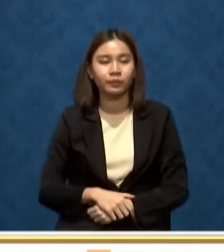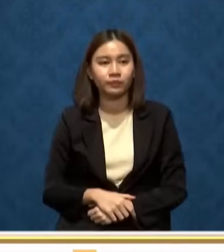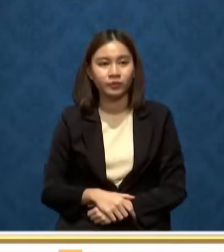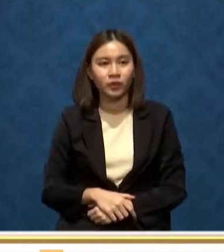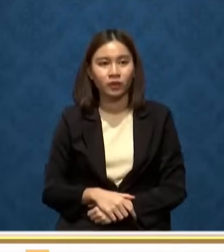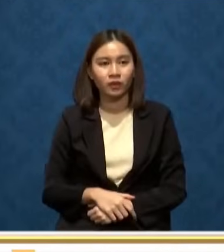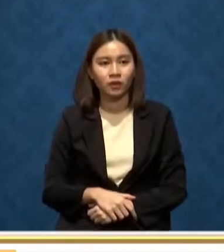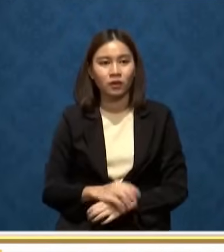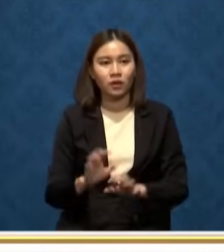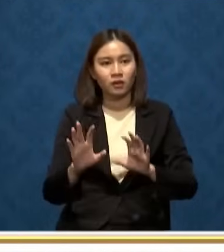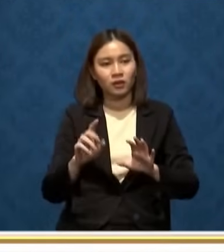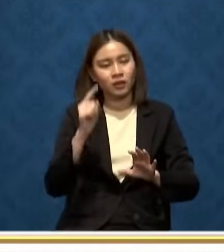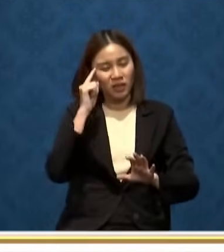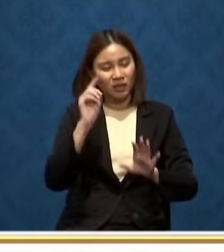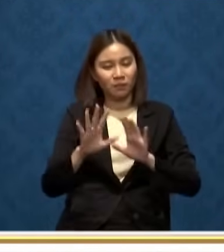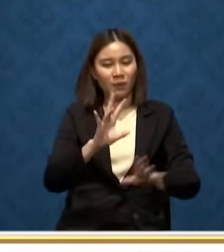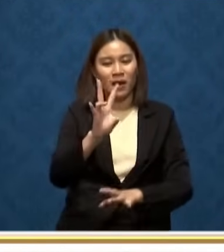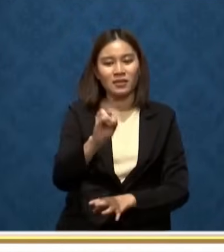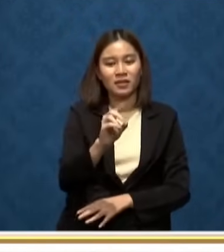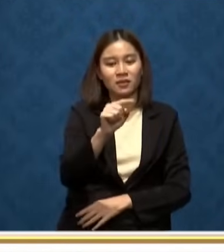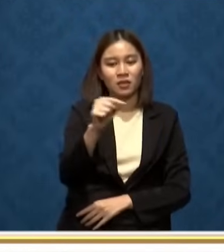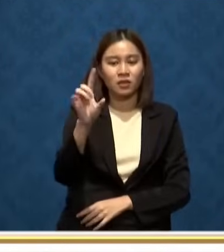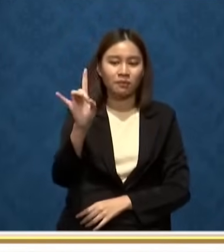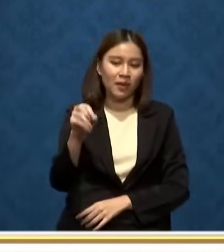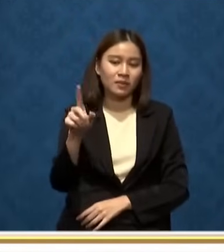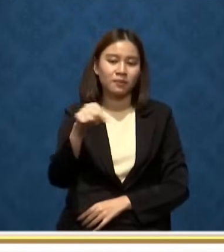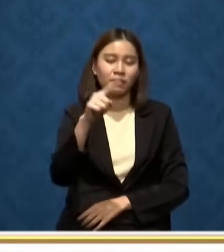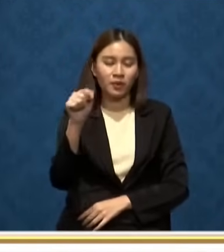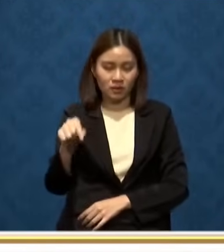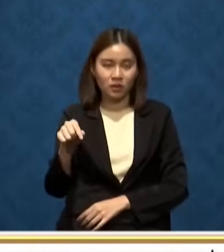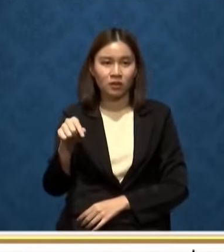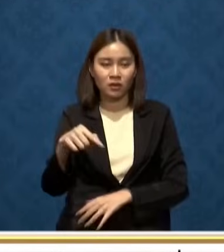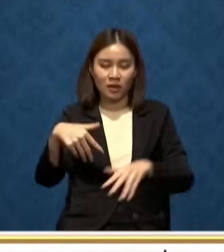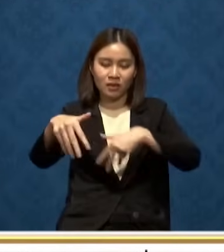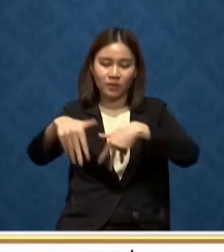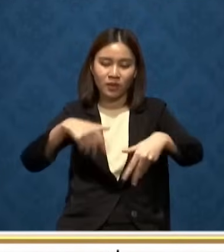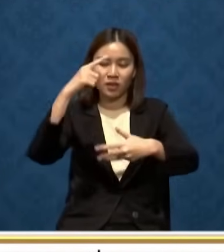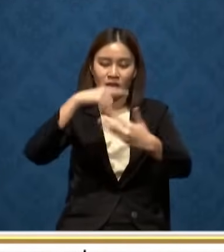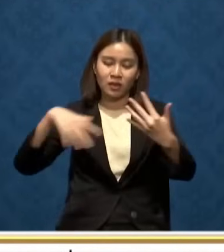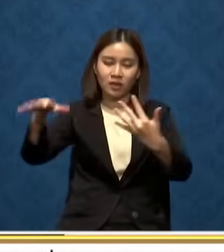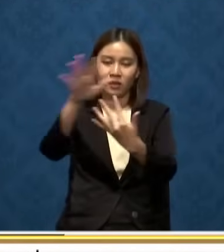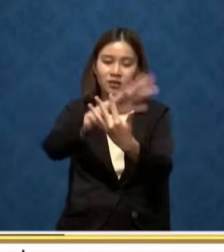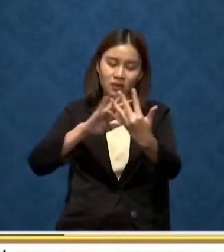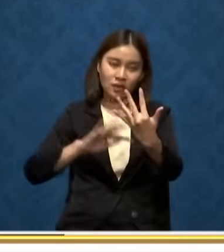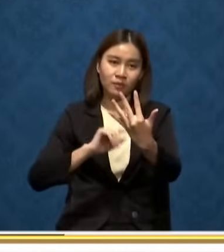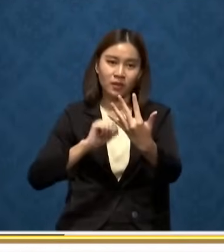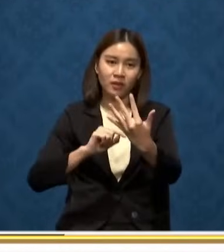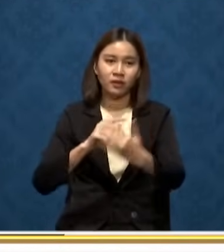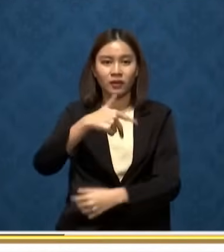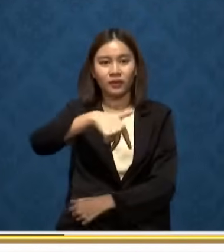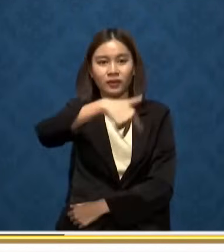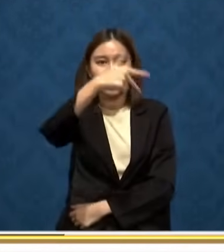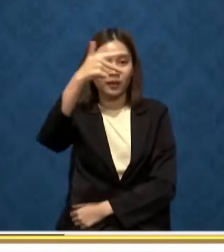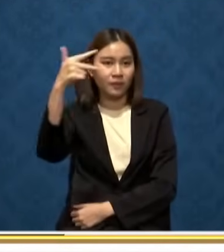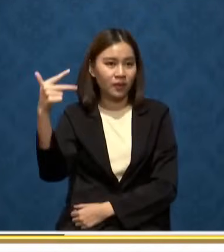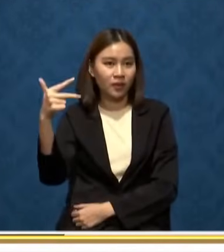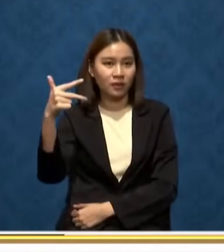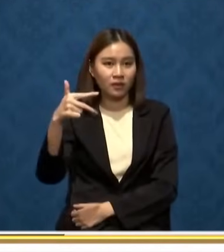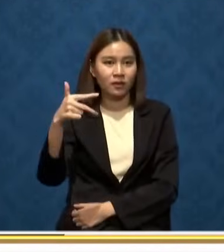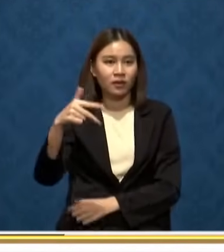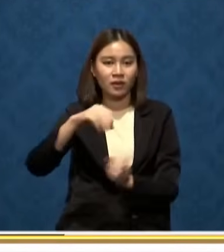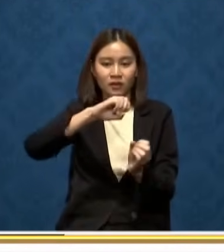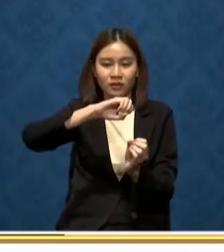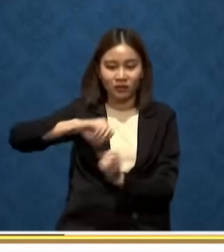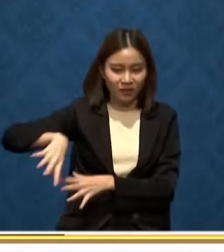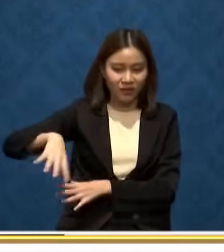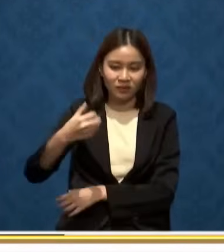100% สูงสุดเนี่ยก็เรียนคิดว่าประมาณ 70-80% ของประชาชนทั้งประเทศดังนั้นไทย PBS จะไม่มีวันทิ้งค